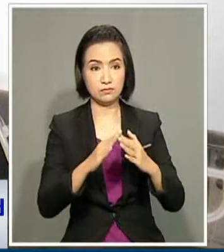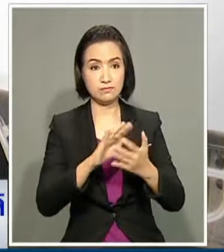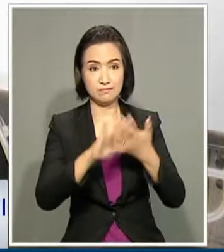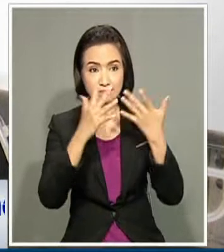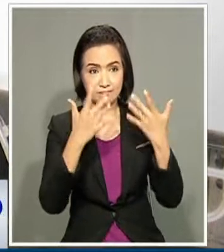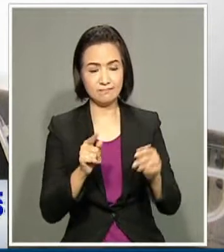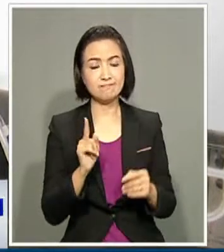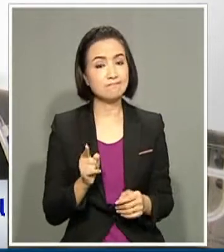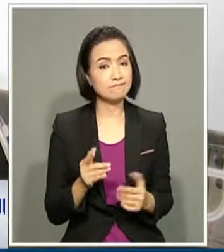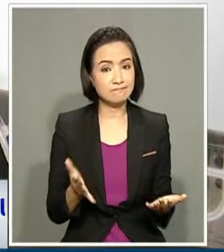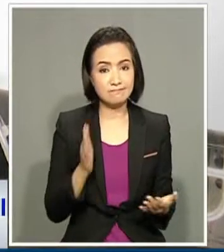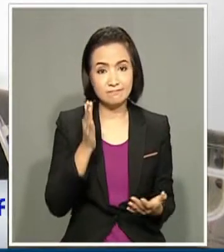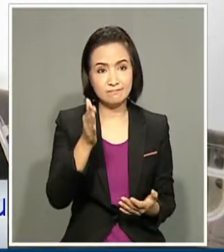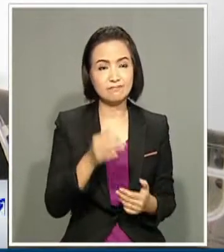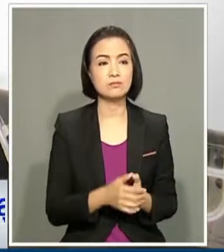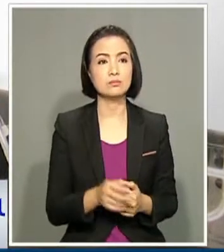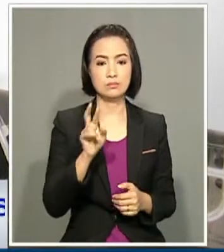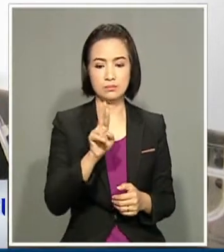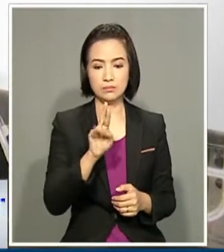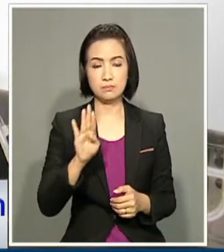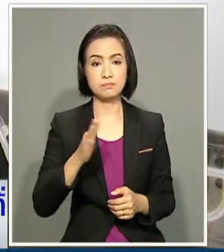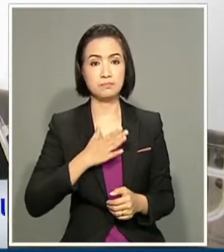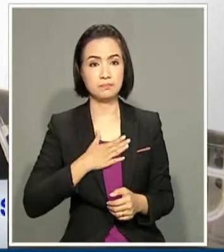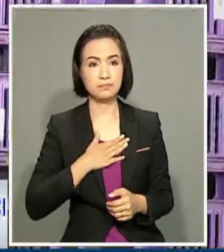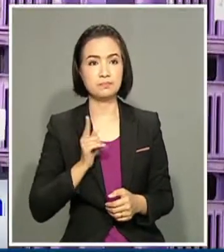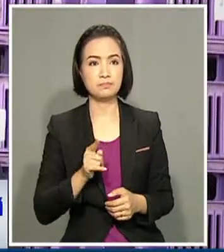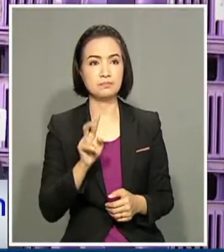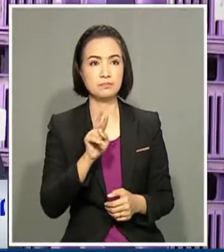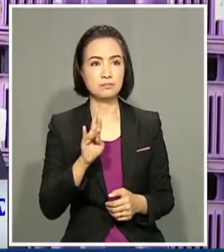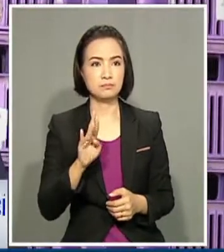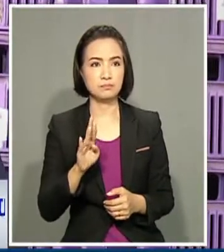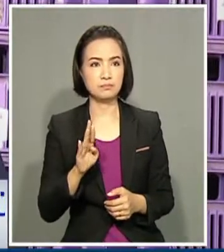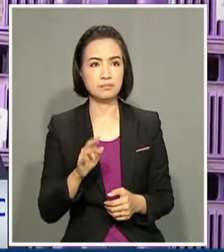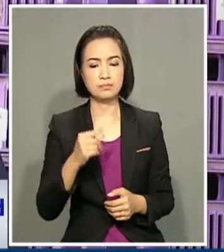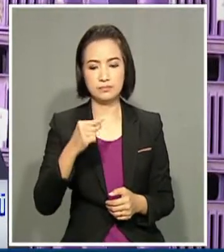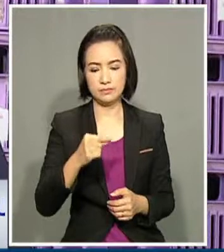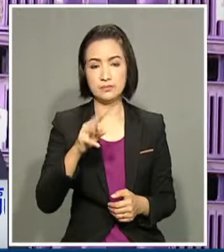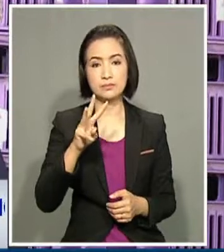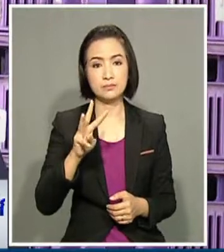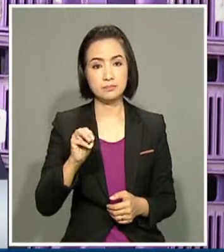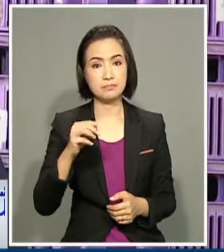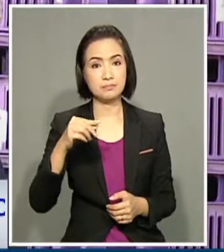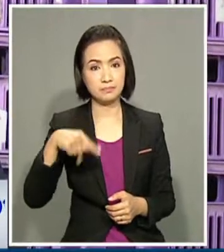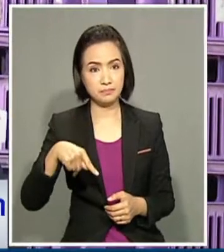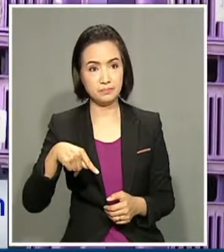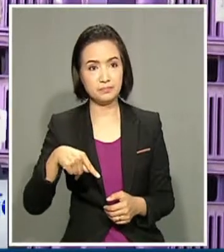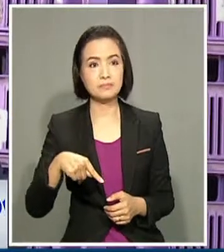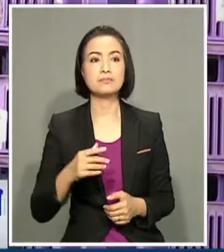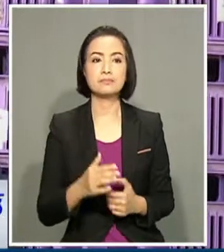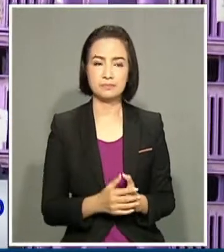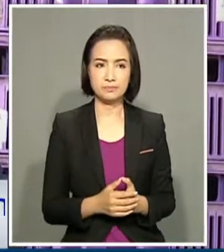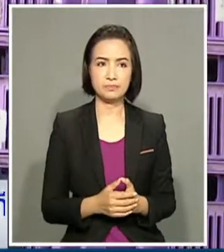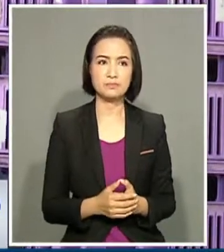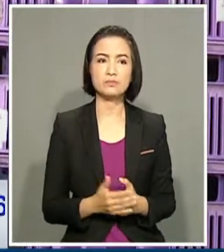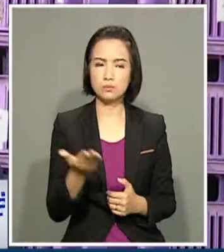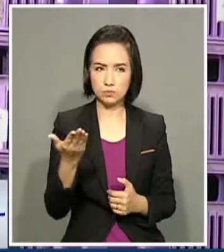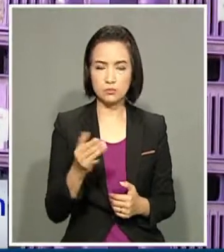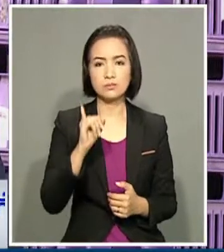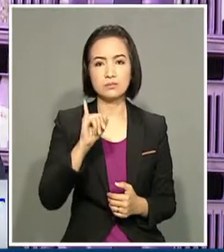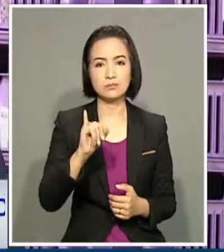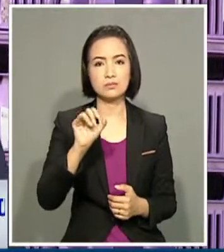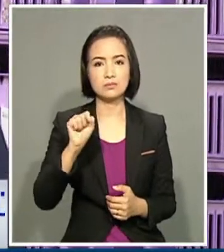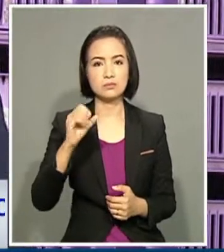มันจะเป็นยังไงครับ ก็ระบบของเราจะเป็นระบบปิดเราใช้ระบบ GMP 5 SAP แล้วก็คือจะขอISO